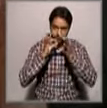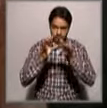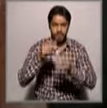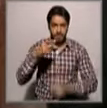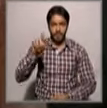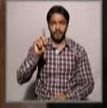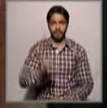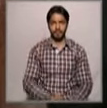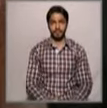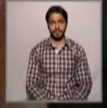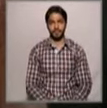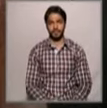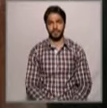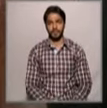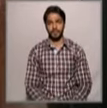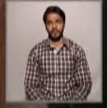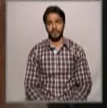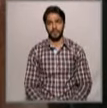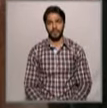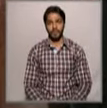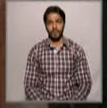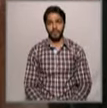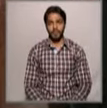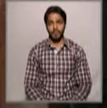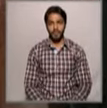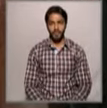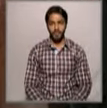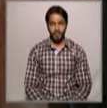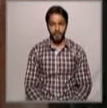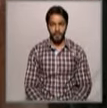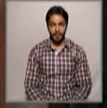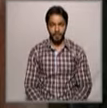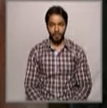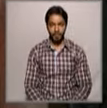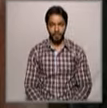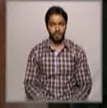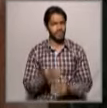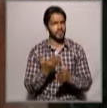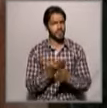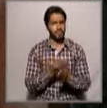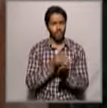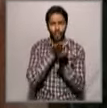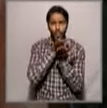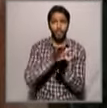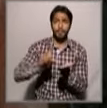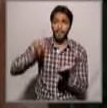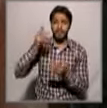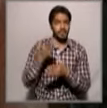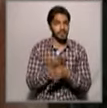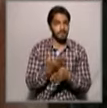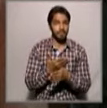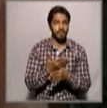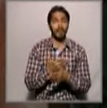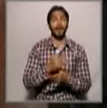سامعك. ماشي. سامعك. ربنا يصلح لنا حالك. بتقسم بالله على ايه يا احمد؟ اقسم لك بالله ان انا كنت ملتزم